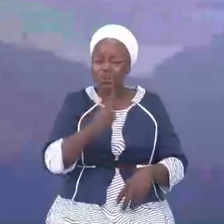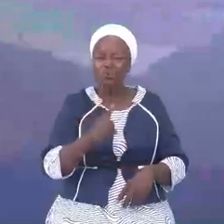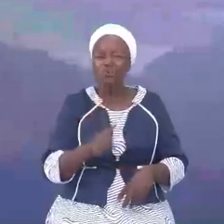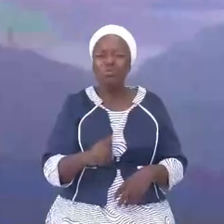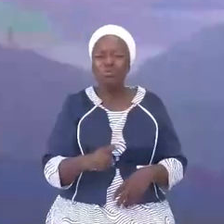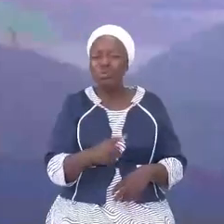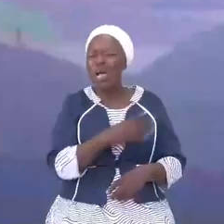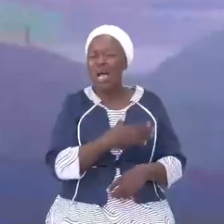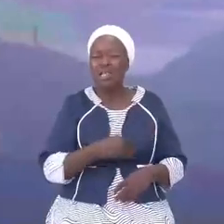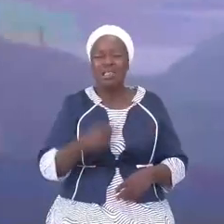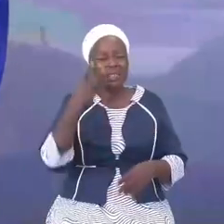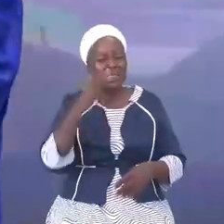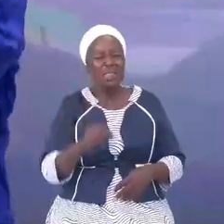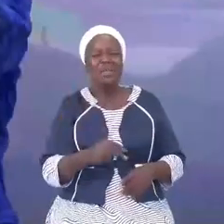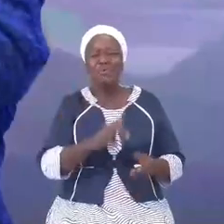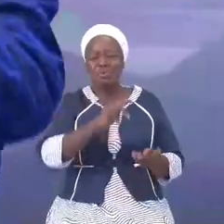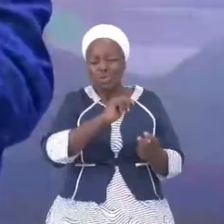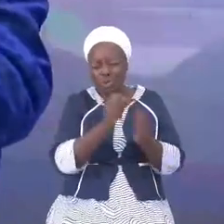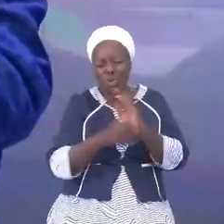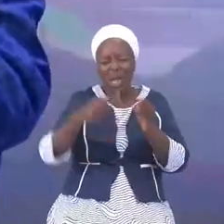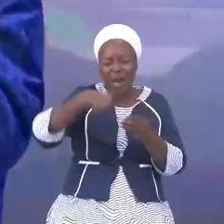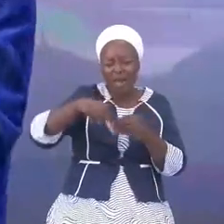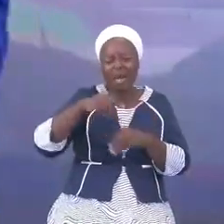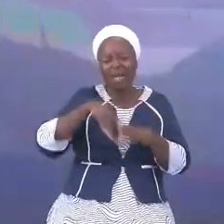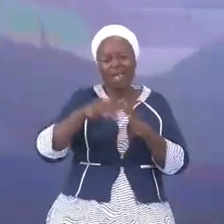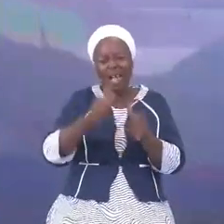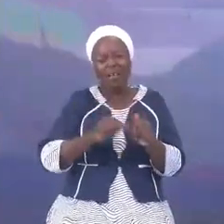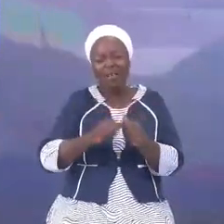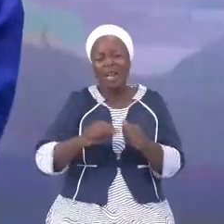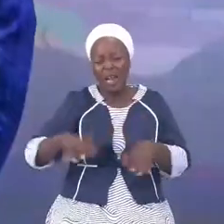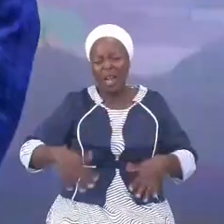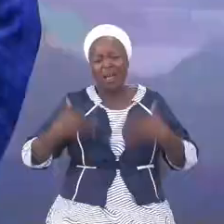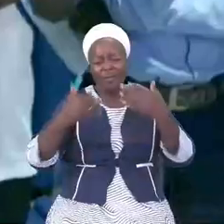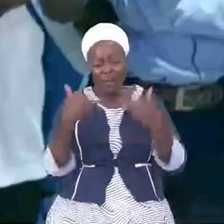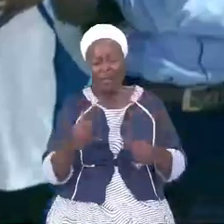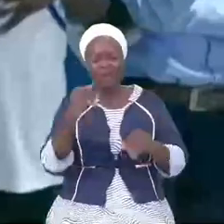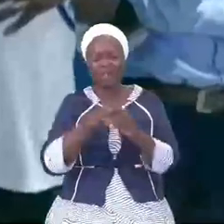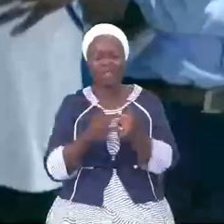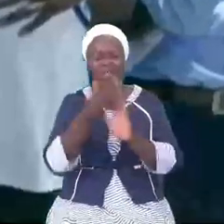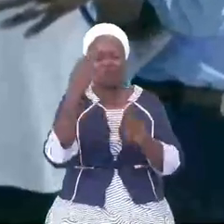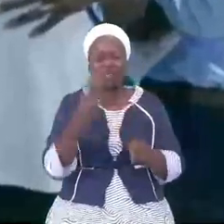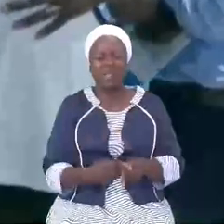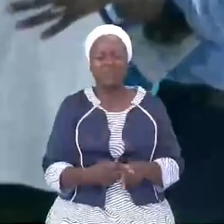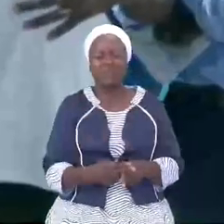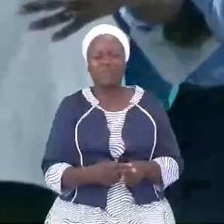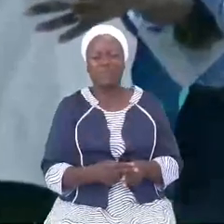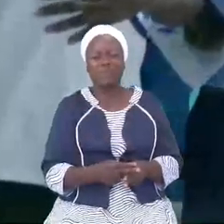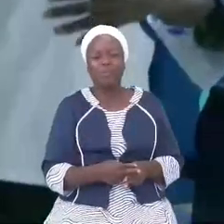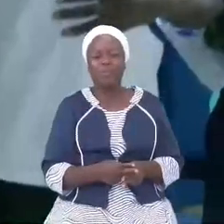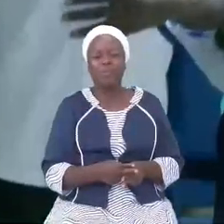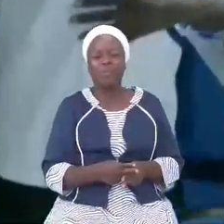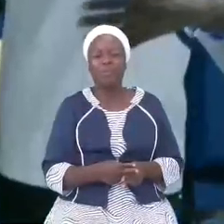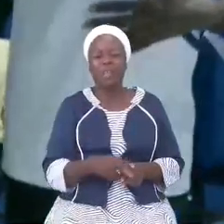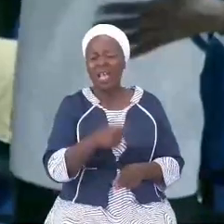un changement visible, tangible, pratique dans chaque vie maintenant au nom de Jésus. Toute maladie